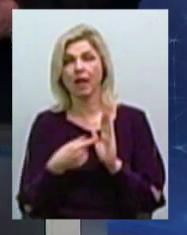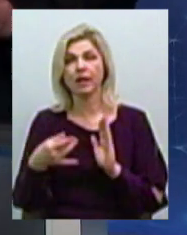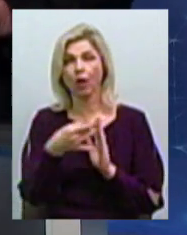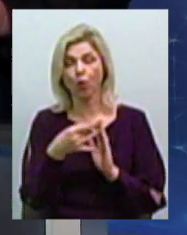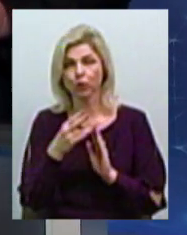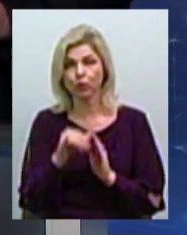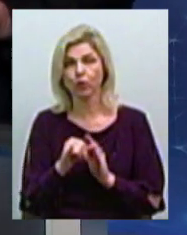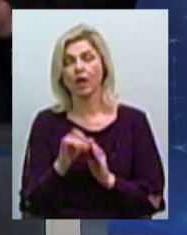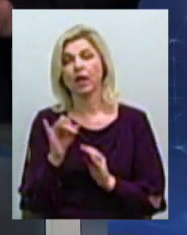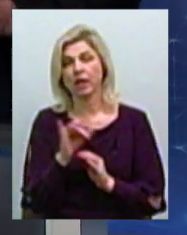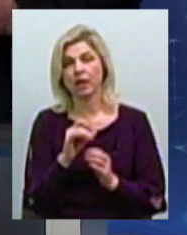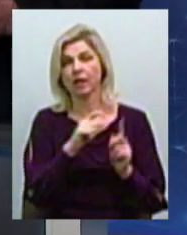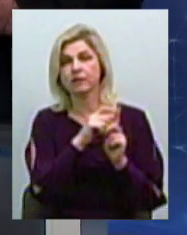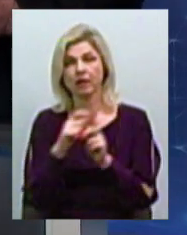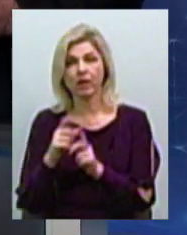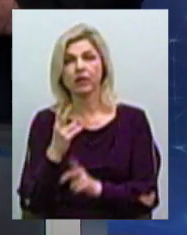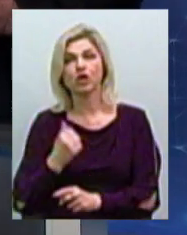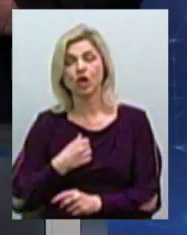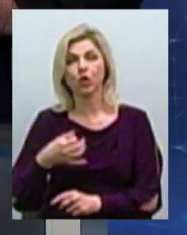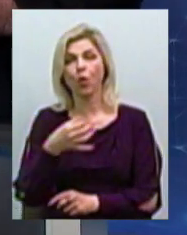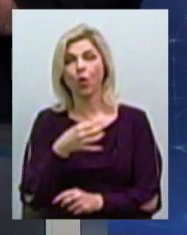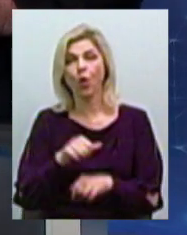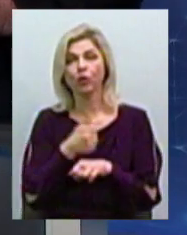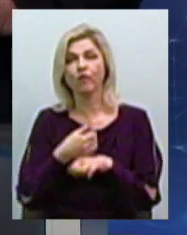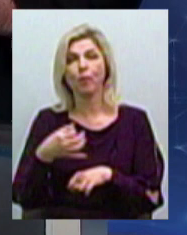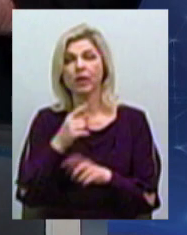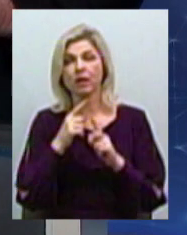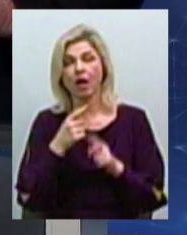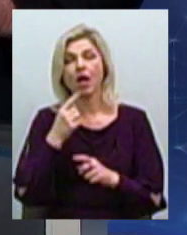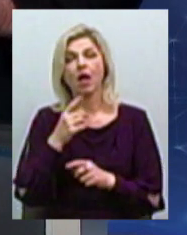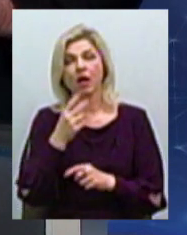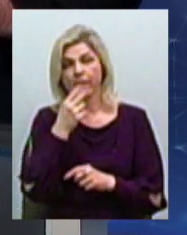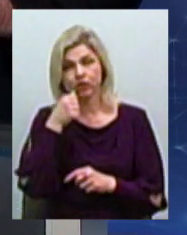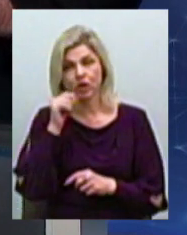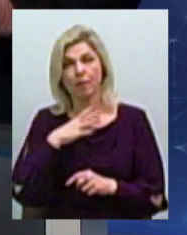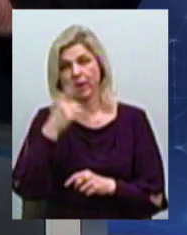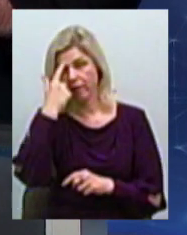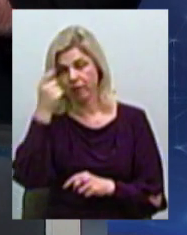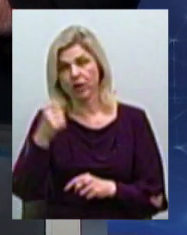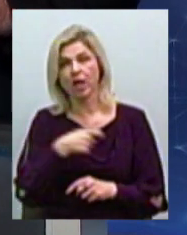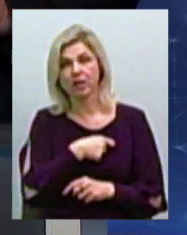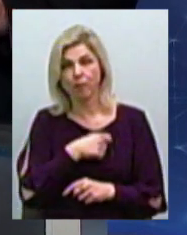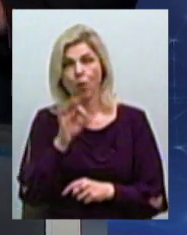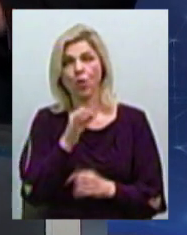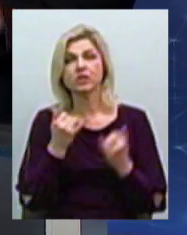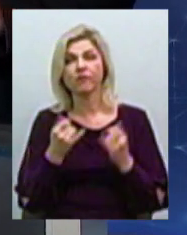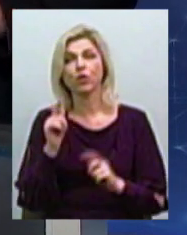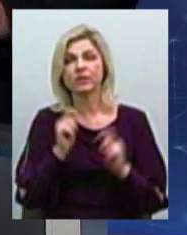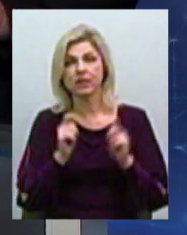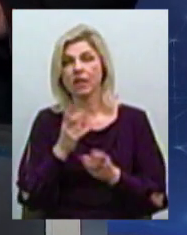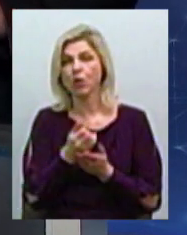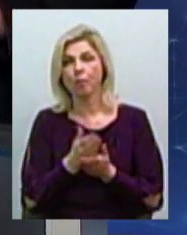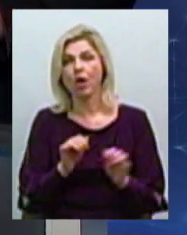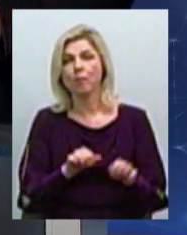цьому, цитата, на жаль, голова обласної ради, не дивлячись на те, що вчора була повідомлена ініціативною групою депутатів про сьогоднішню сесію, не забезпечила